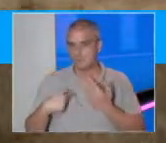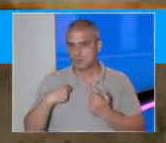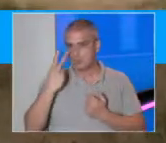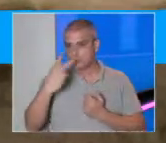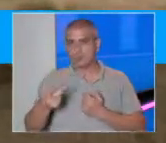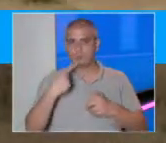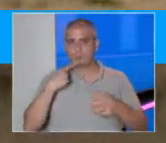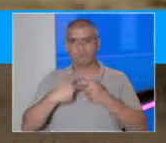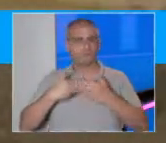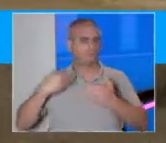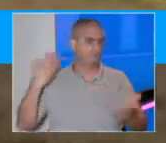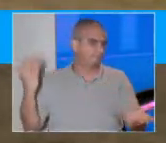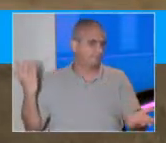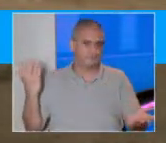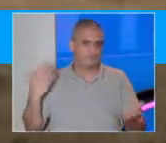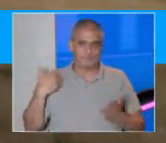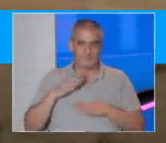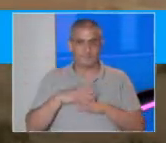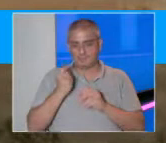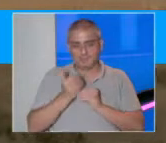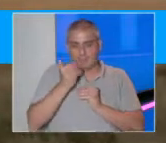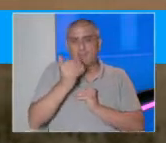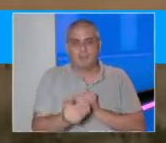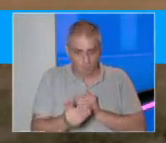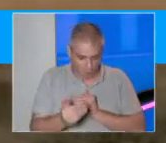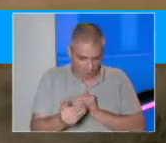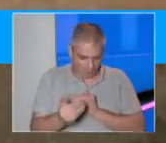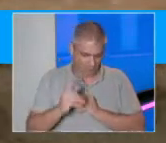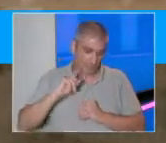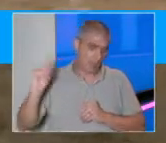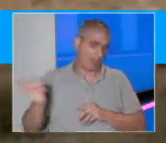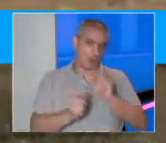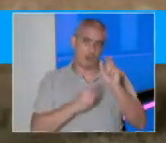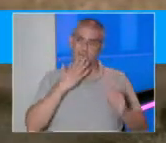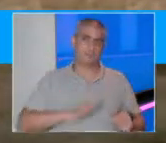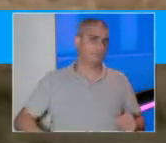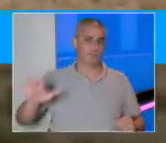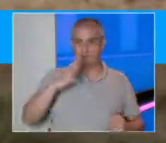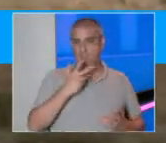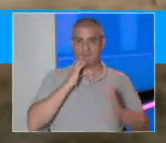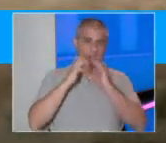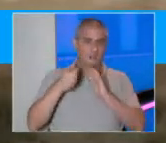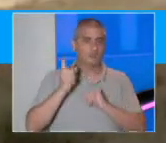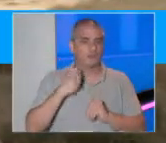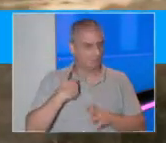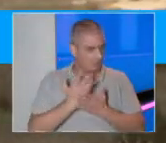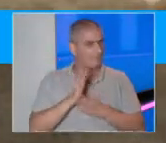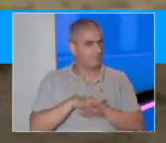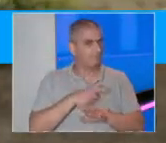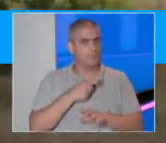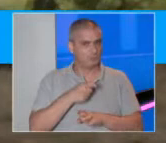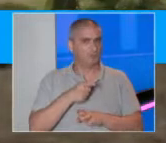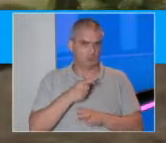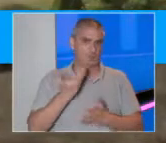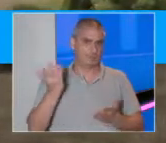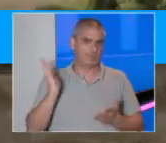את ההסלמה, אנחנו מרגישים אותה. זה מגיע קצת בדילי לשאר תושבי הארץ ולתקשורת, אבל אנחנו מרגישים את זה